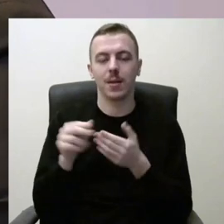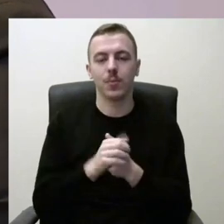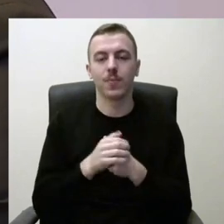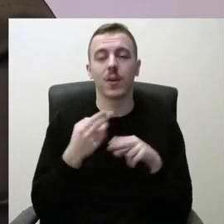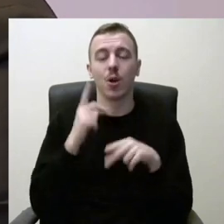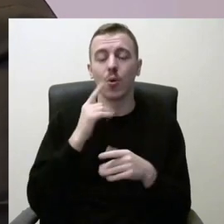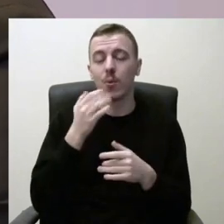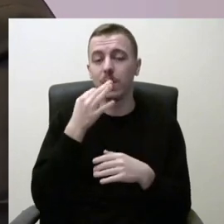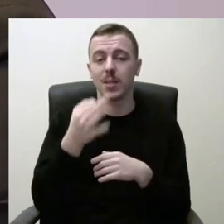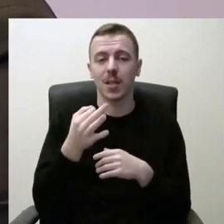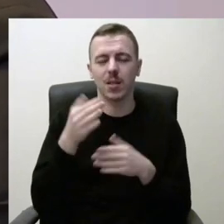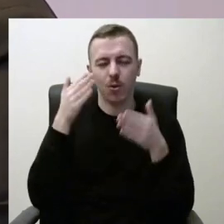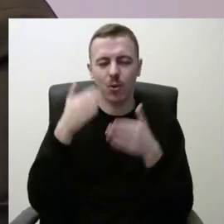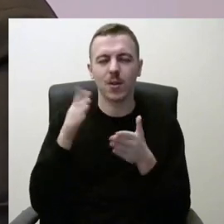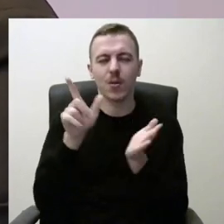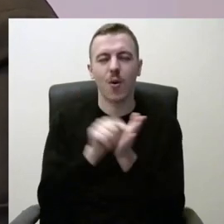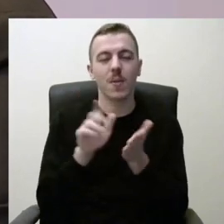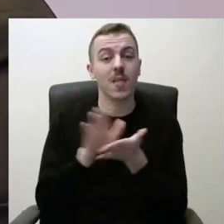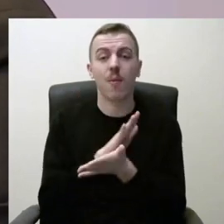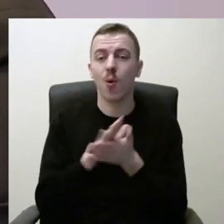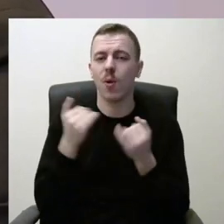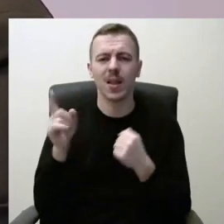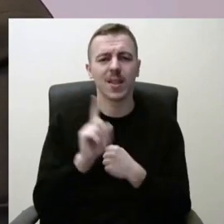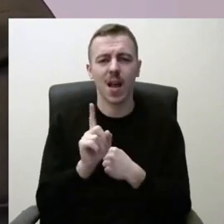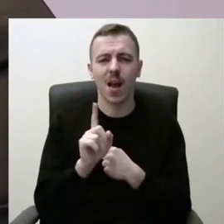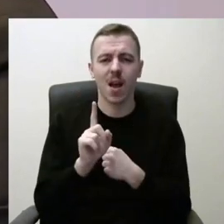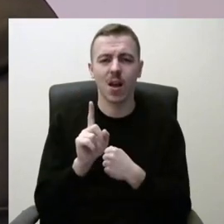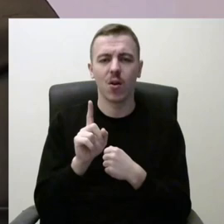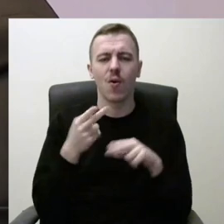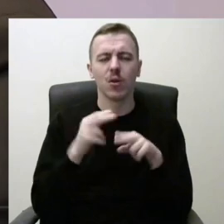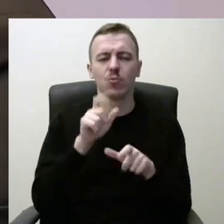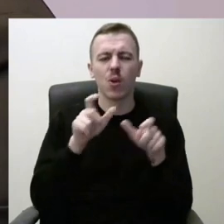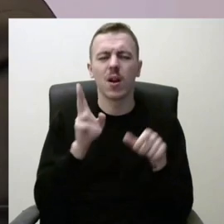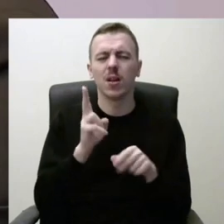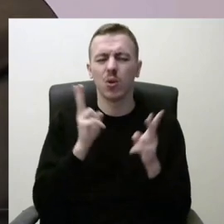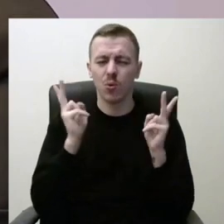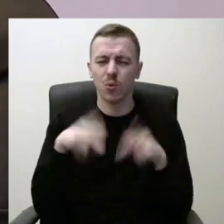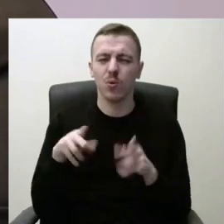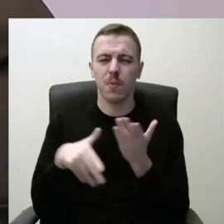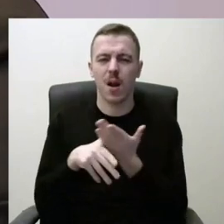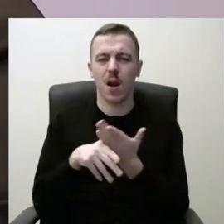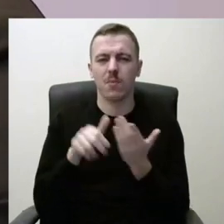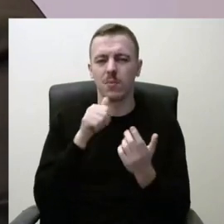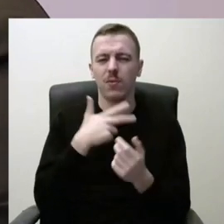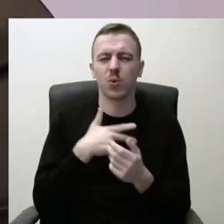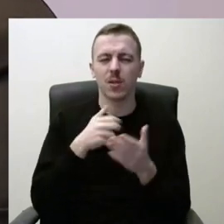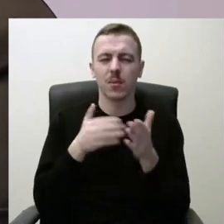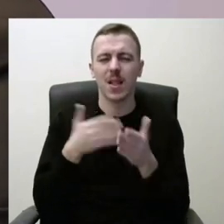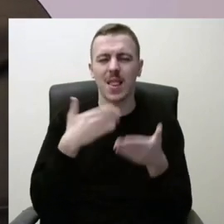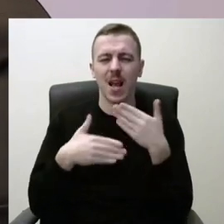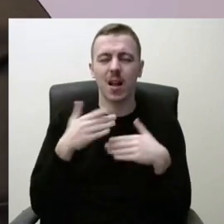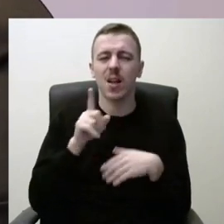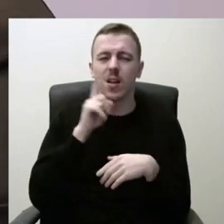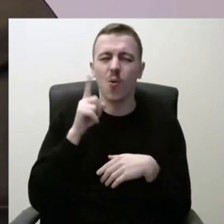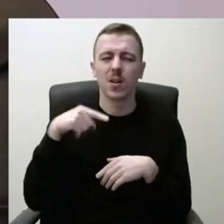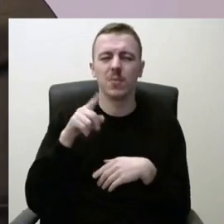pasakyti, kad koncentruotumės turėtume nei nemokamą transportą visiems, o į tiem žmonėm, kam reikia pagalbos, socialiai orientuoti, neįgalus, jaunimas,